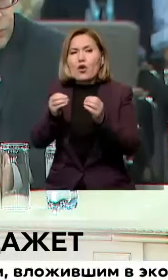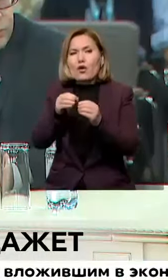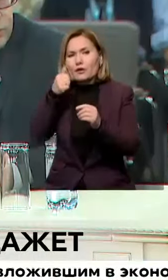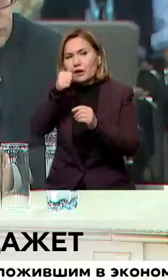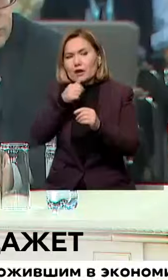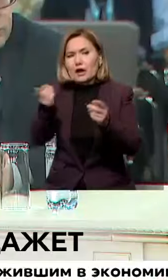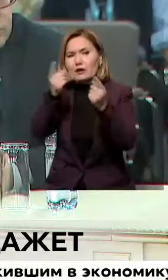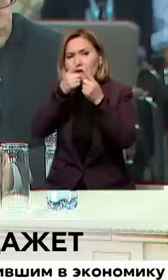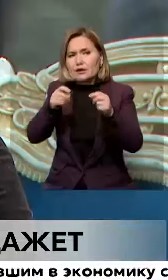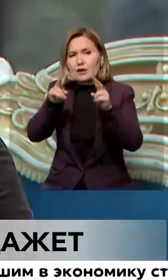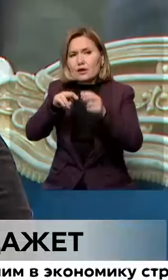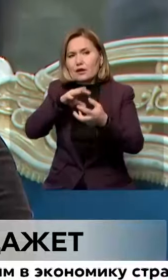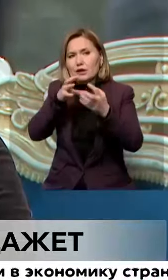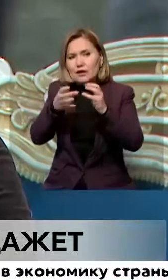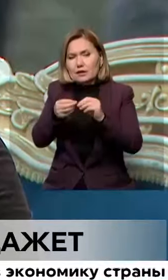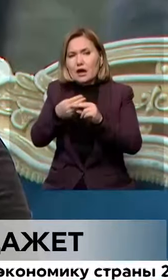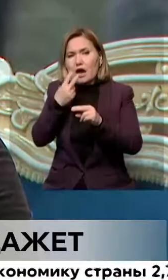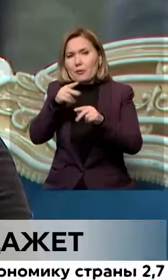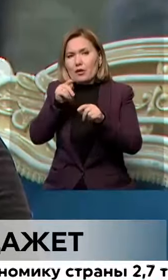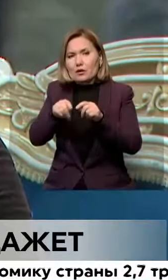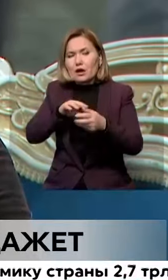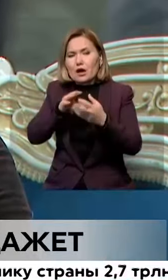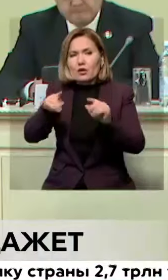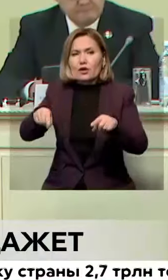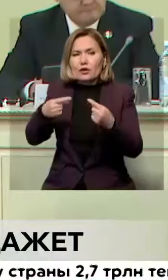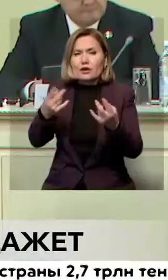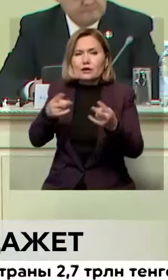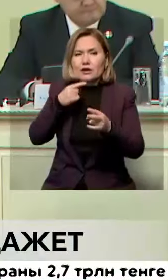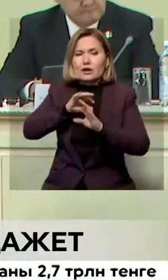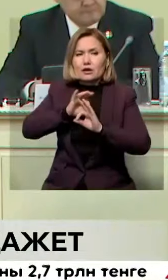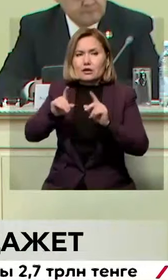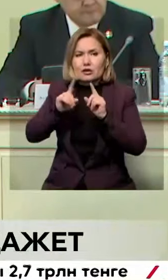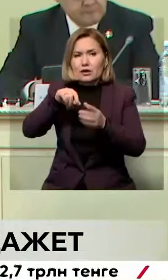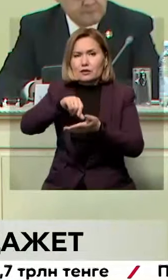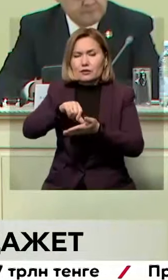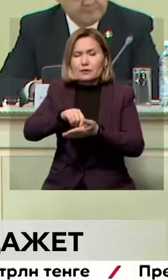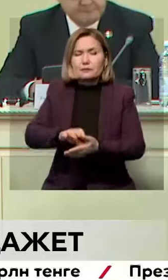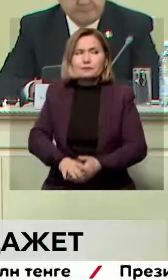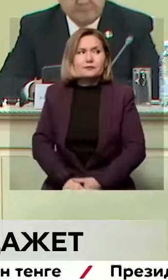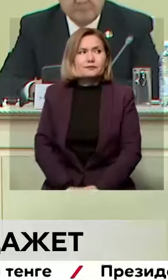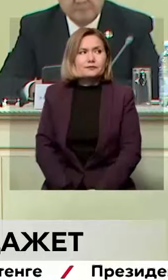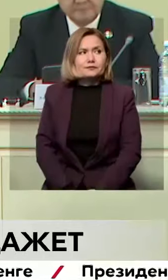10 жылда жарияланған зерттеулердің нәтижелерін қарап, қолға алу керек деді жиынға қатысушылар.